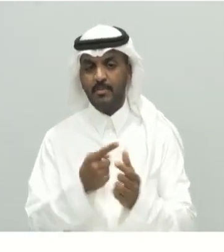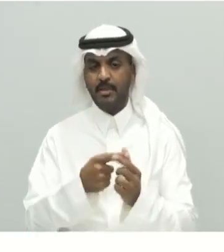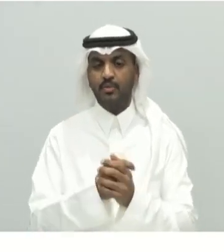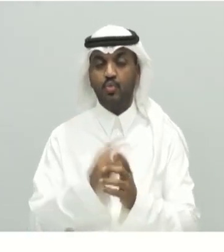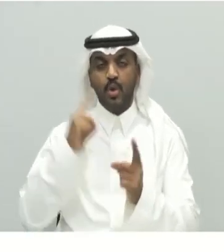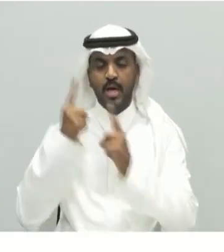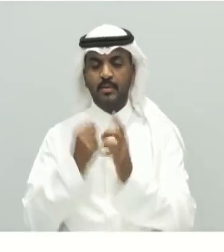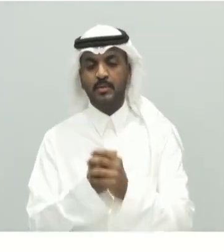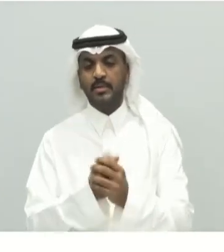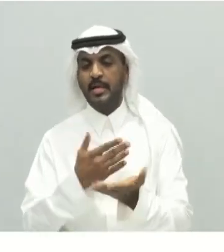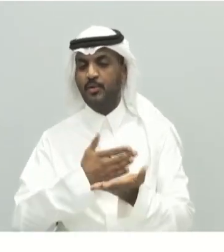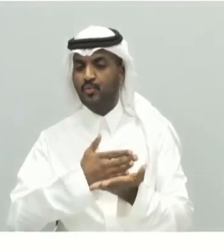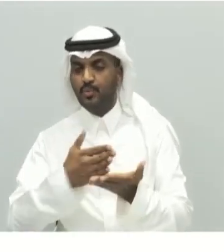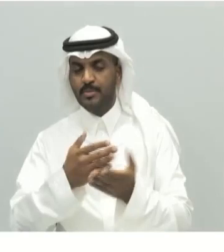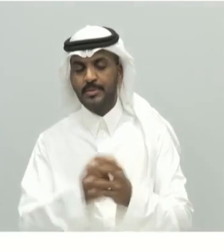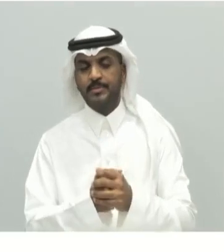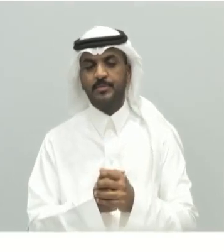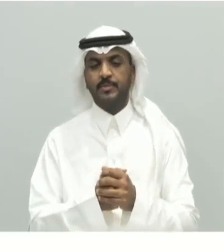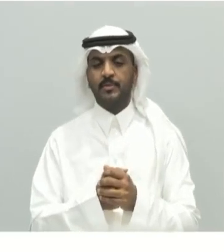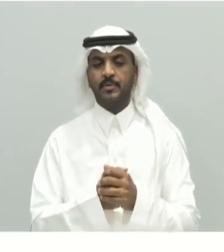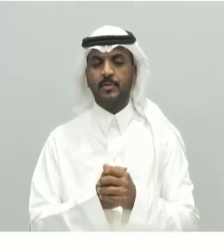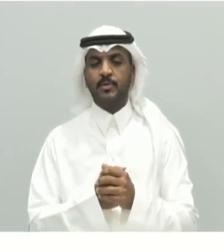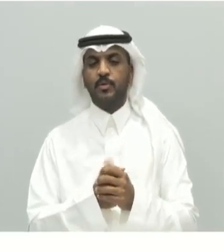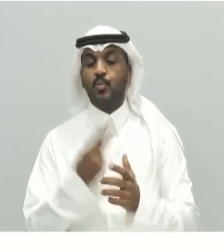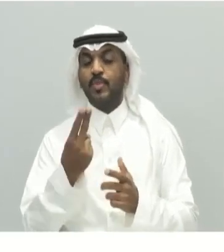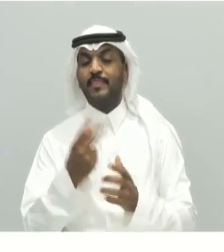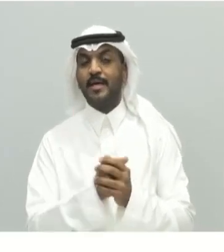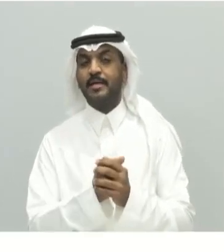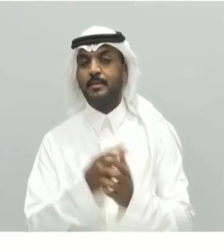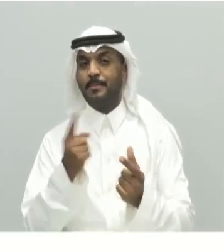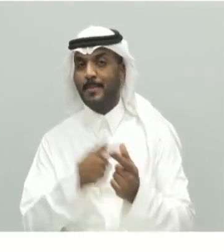دول العالم من حيث المساحه